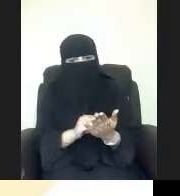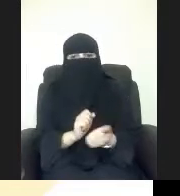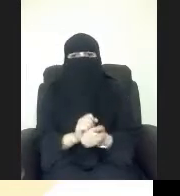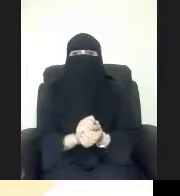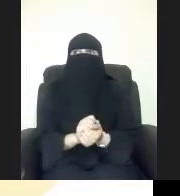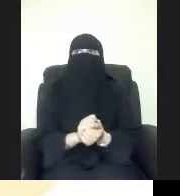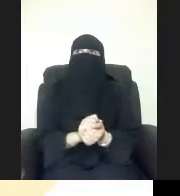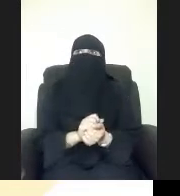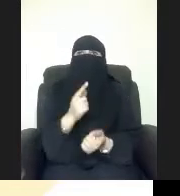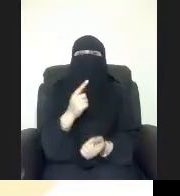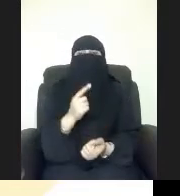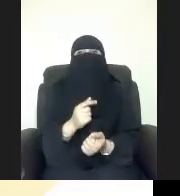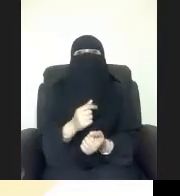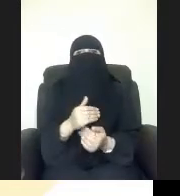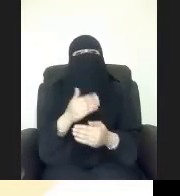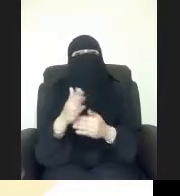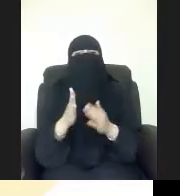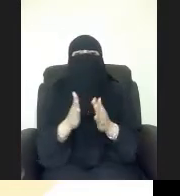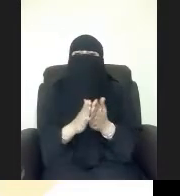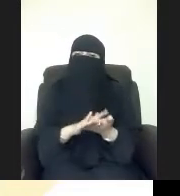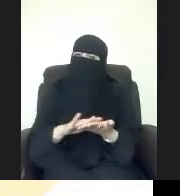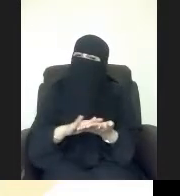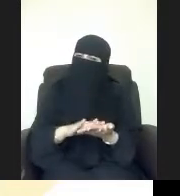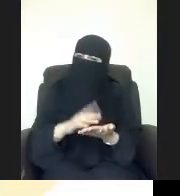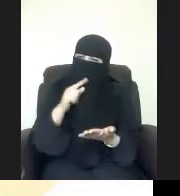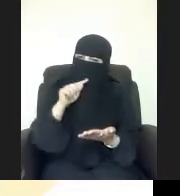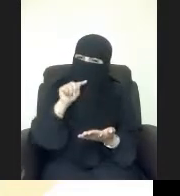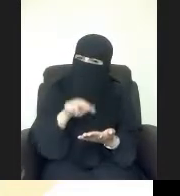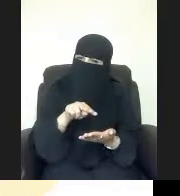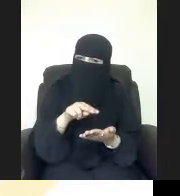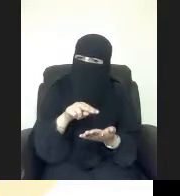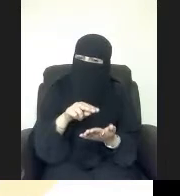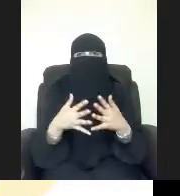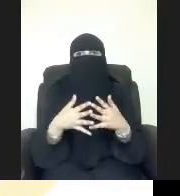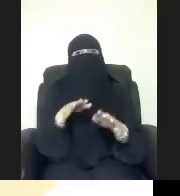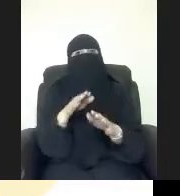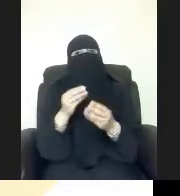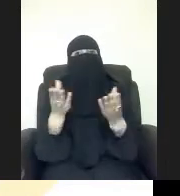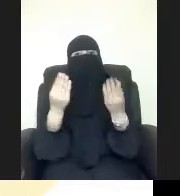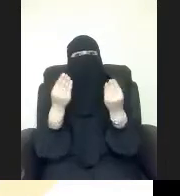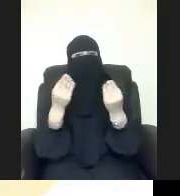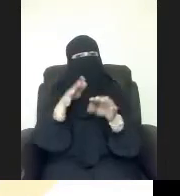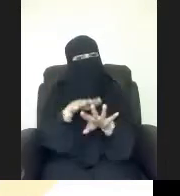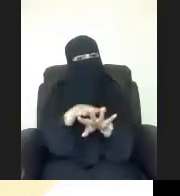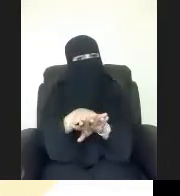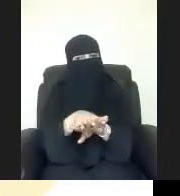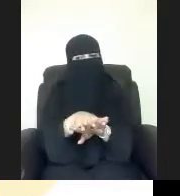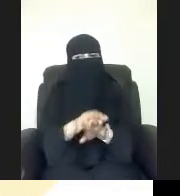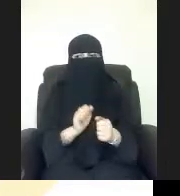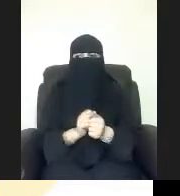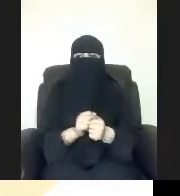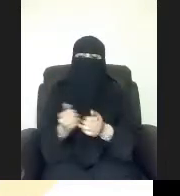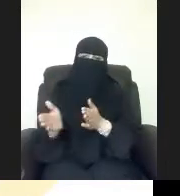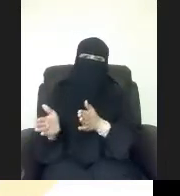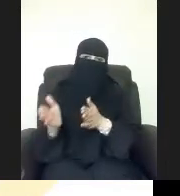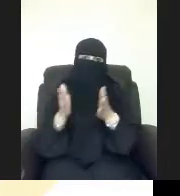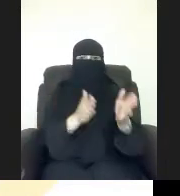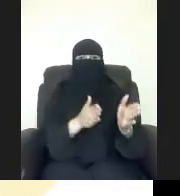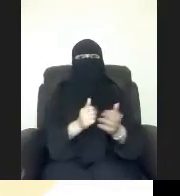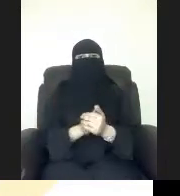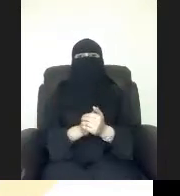في تصميم وبناء التعلم المدمج. لماذا التعلم المدمج؟ ولعلي أمر عليها بشيء من